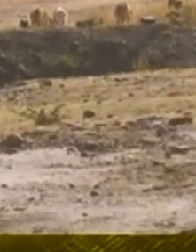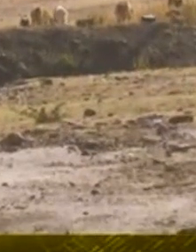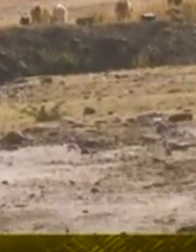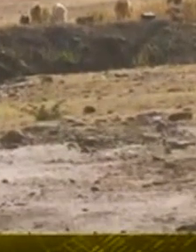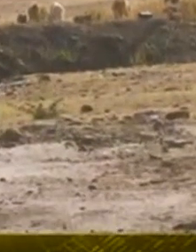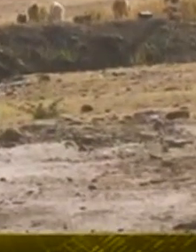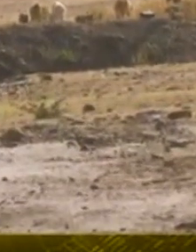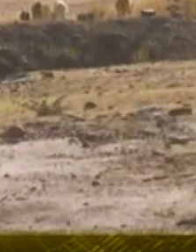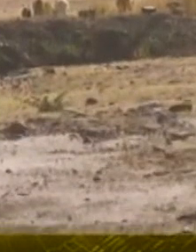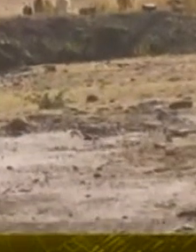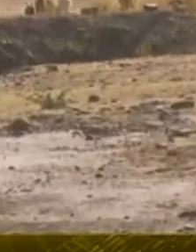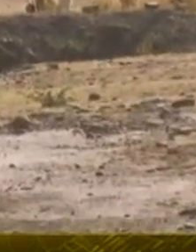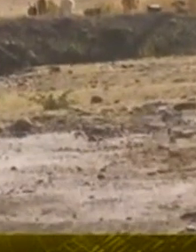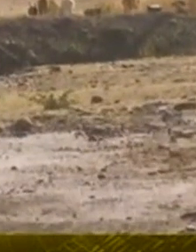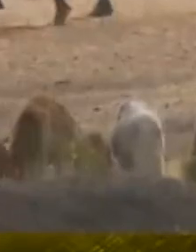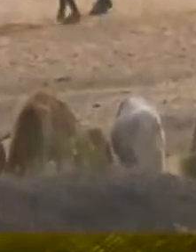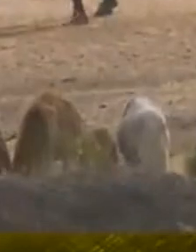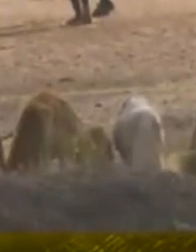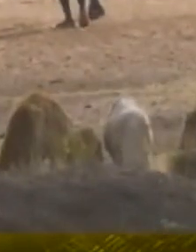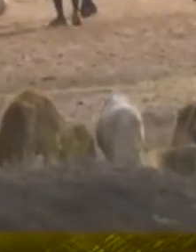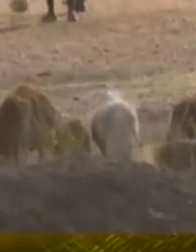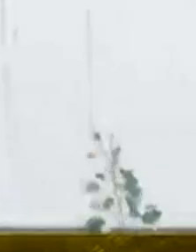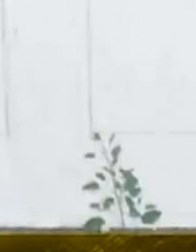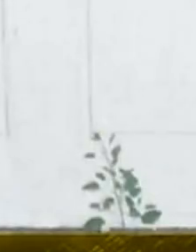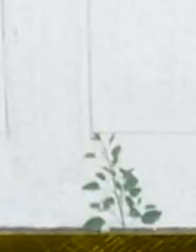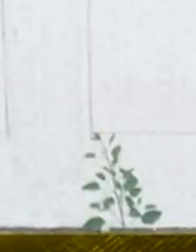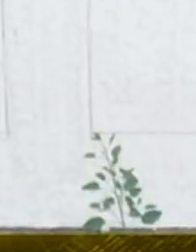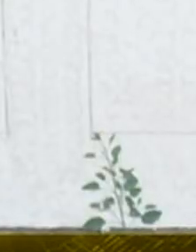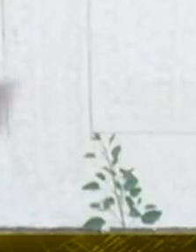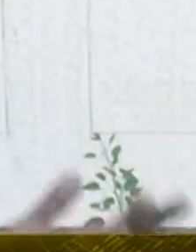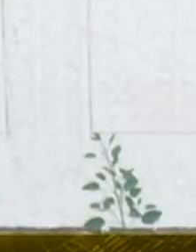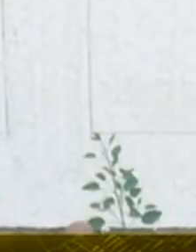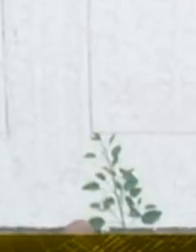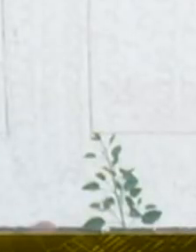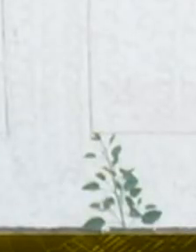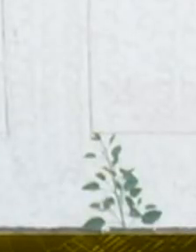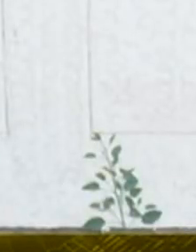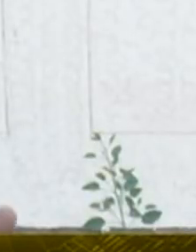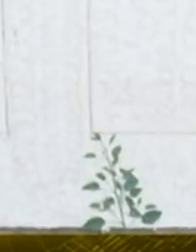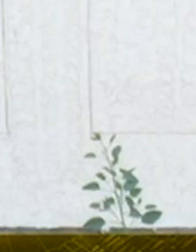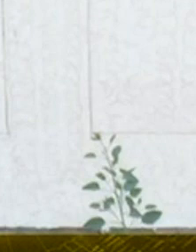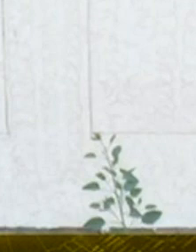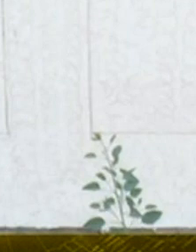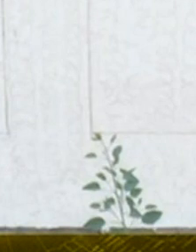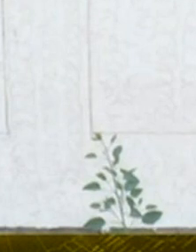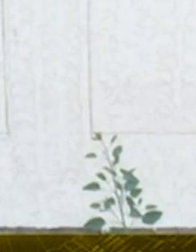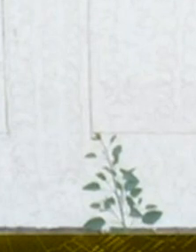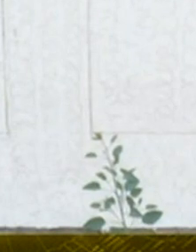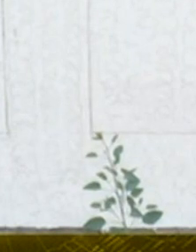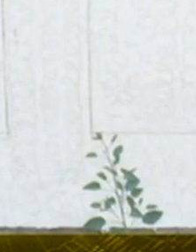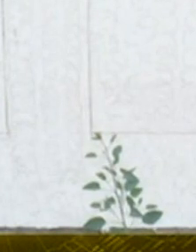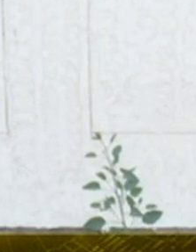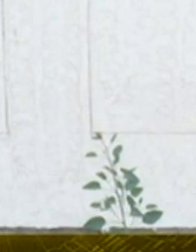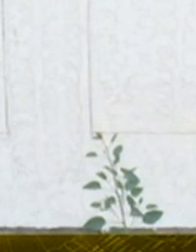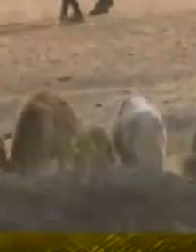دخلت ثلاثه غزي عدل رخي ونزدالو ازلو عدل زي كغطما نخل نيري سلازي تو سيدم زي مهلاو كن اسكا حزي ملا از بحال